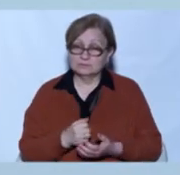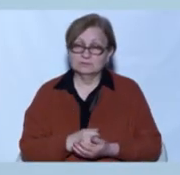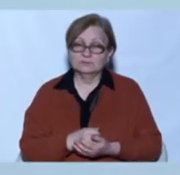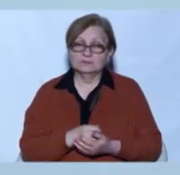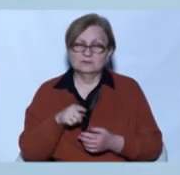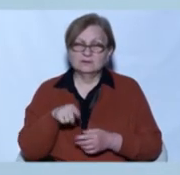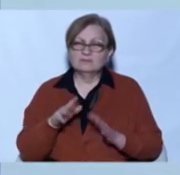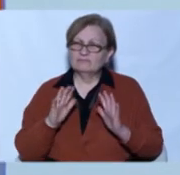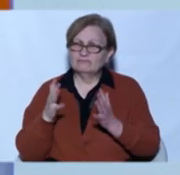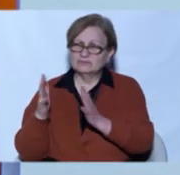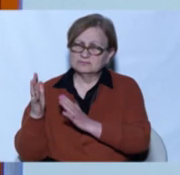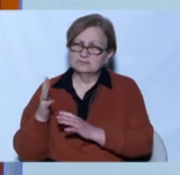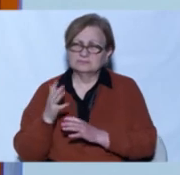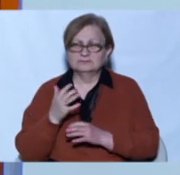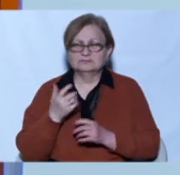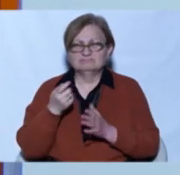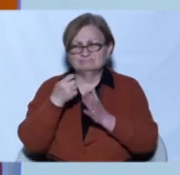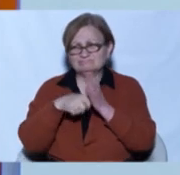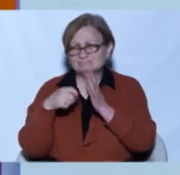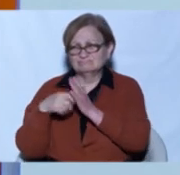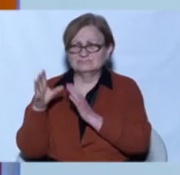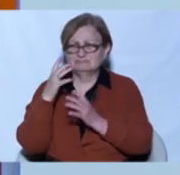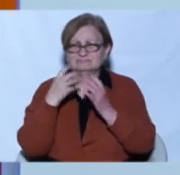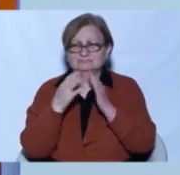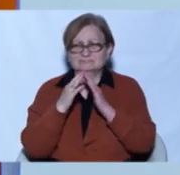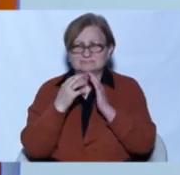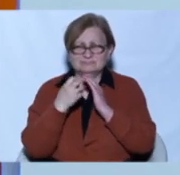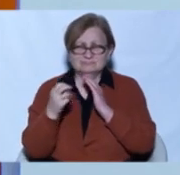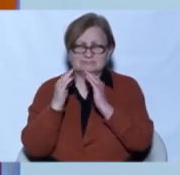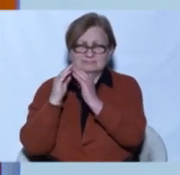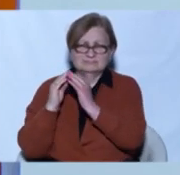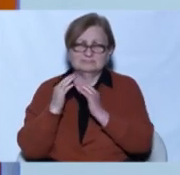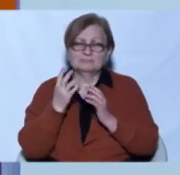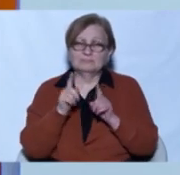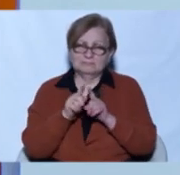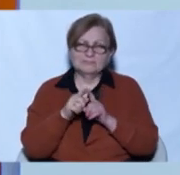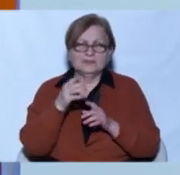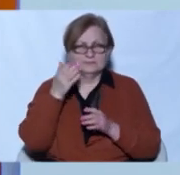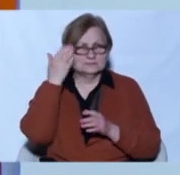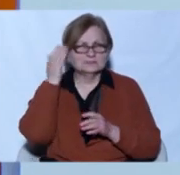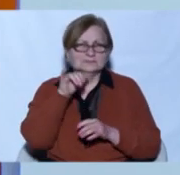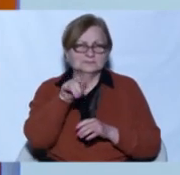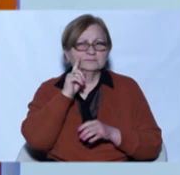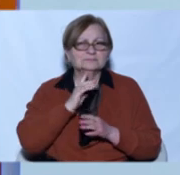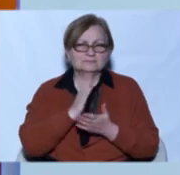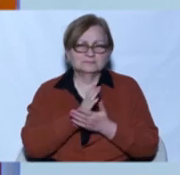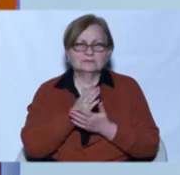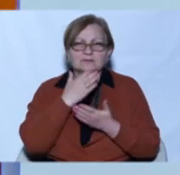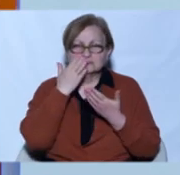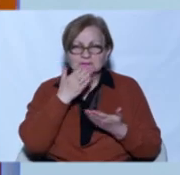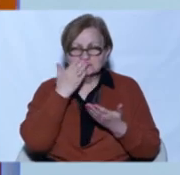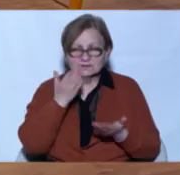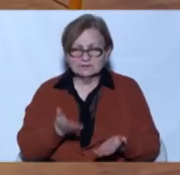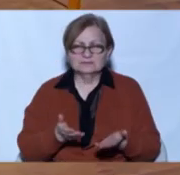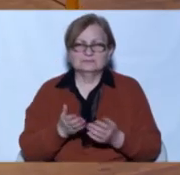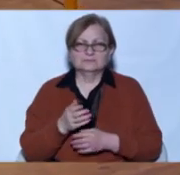ამ ვითარებაში, ერთგვარ კარჩაკეტილობაში, ალბათ მაინც სასიამოვნოდ ატარებთ დღეებს, კითხვასა და